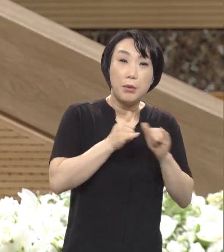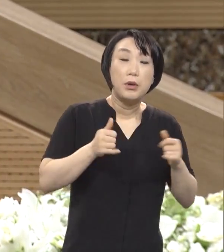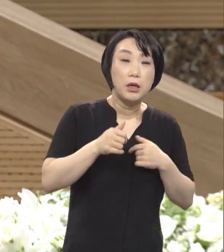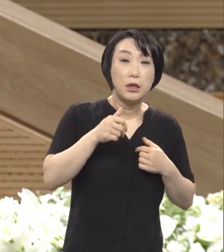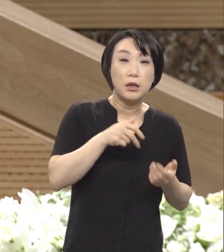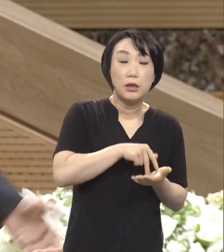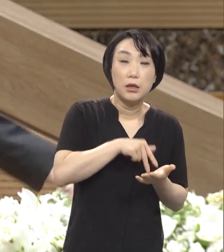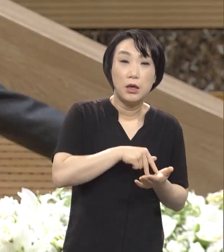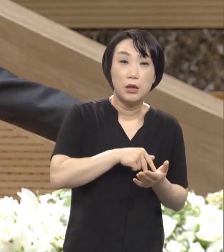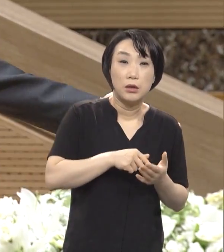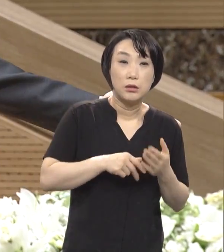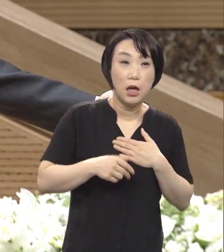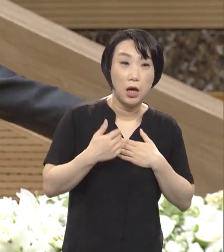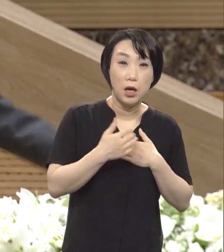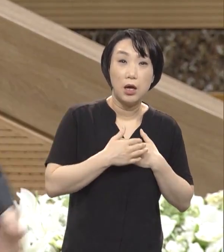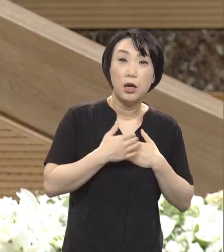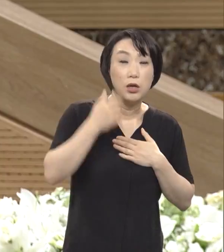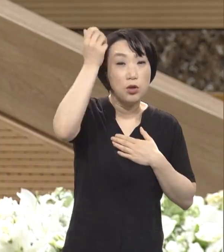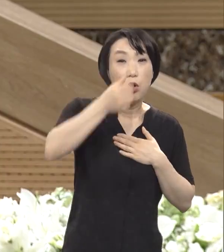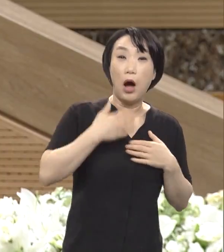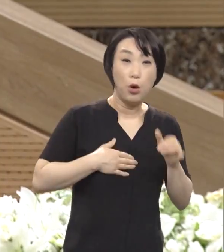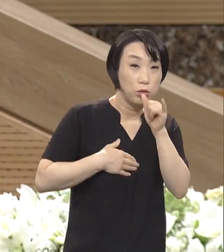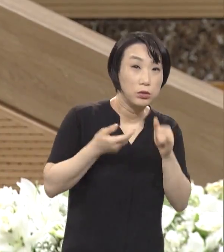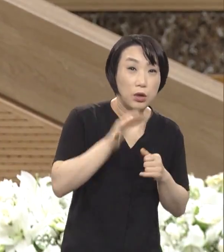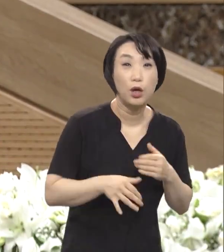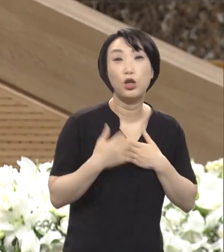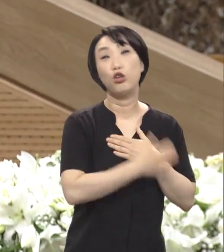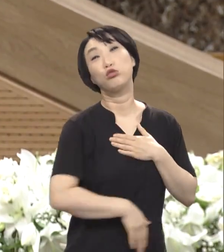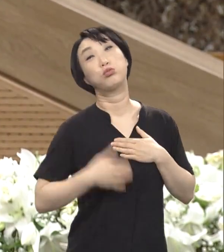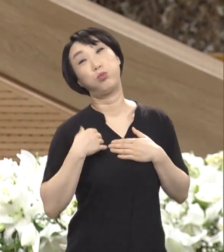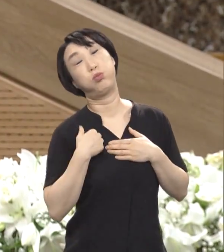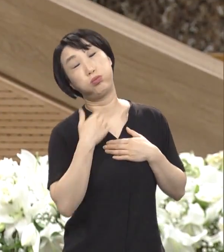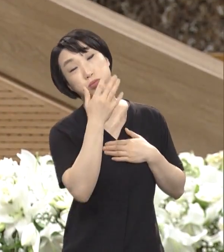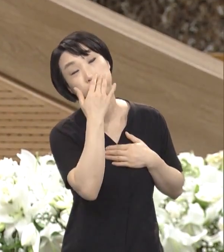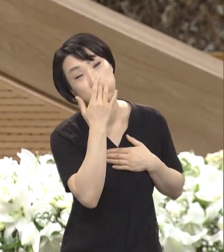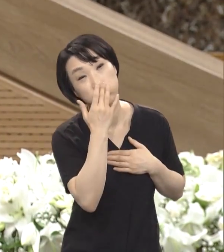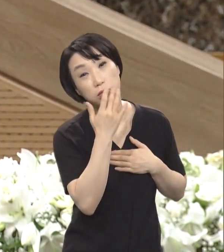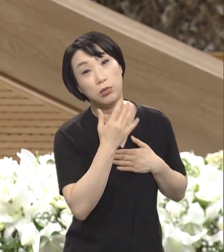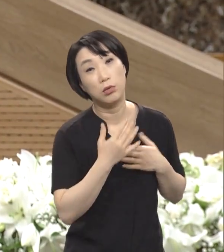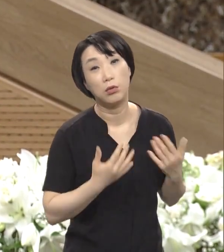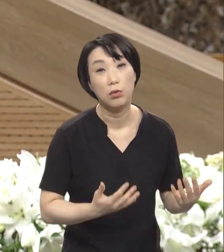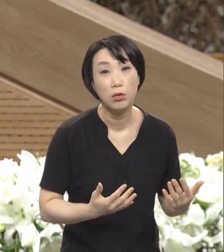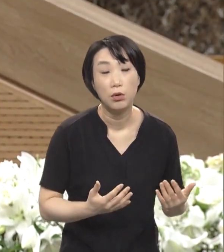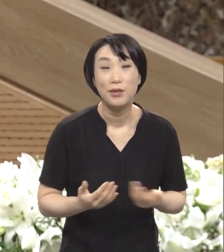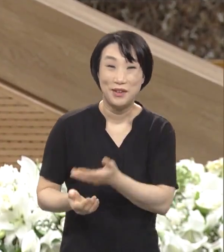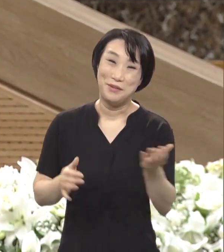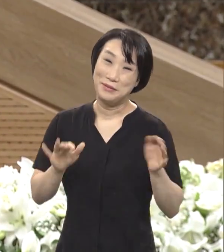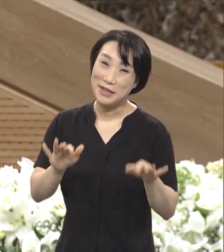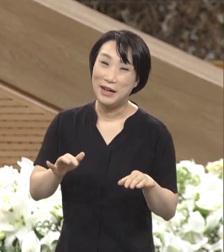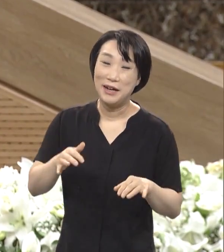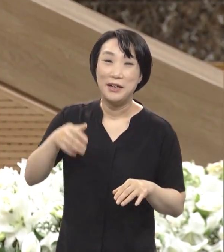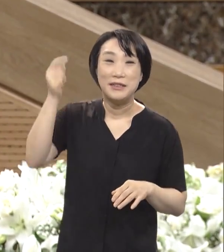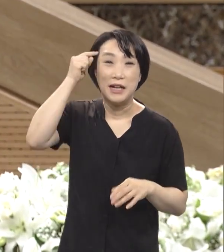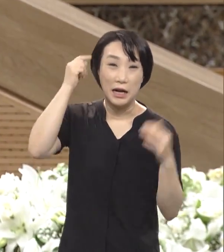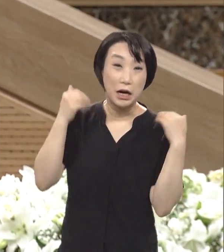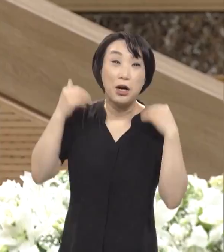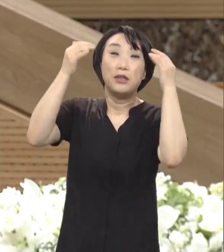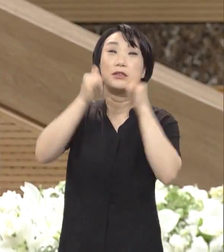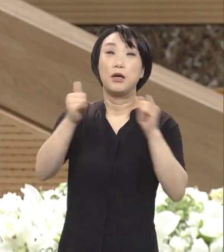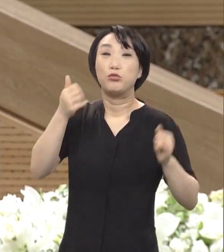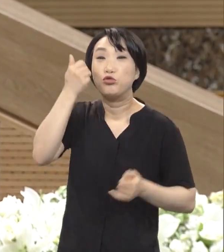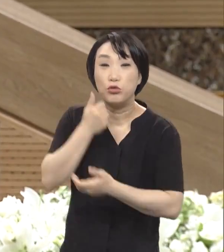있는데 육신만 모르는 등신 되겠어. 그 철든 사람이 누구냐?